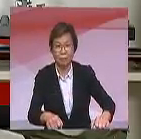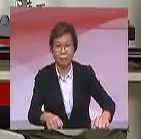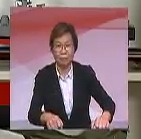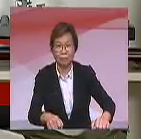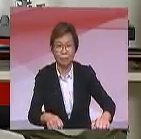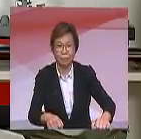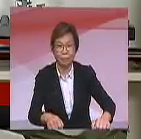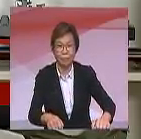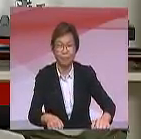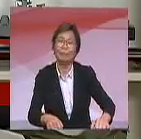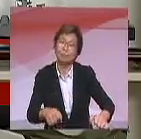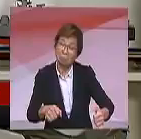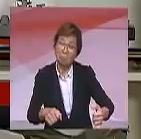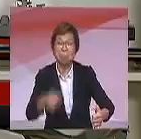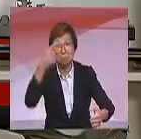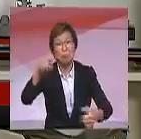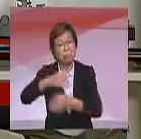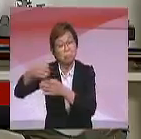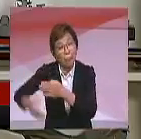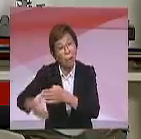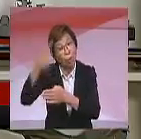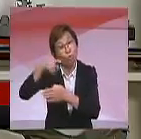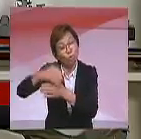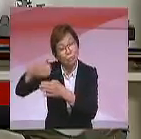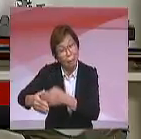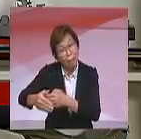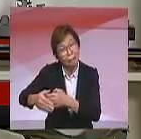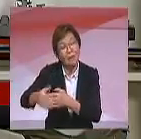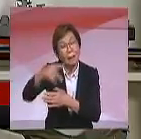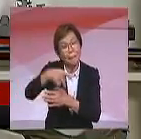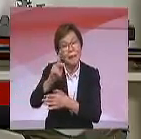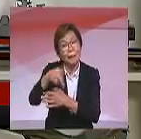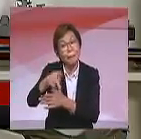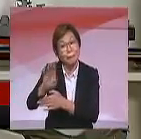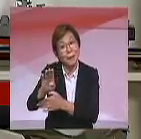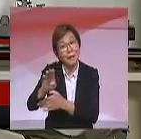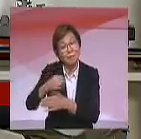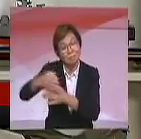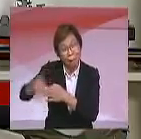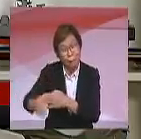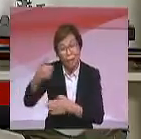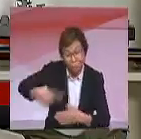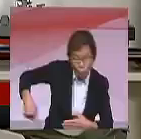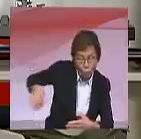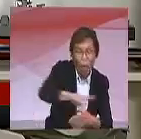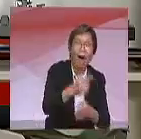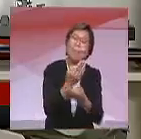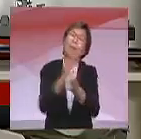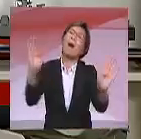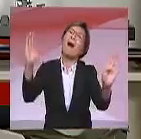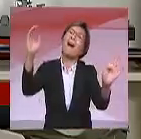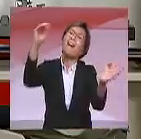untuk ditamatkan PKPB tersebut, dan tuan-tuan dan puan-puan akan mendapat kebebasan